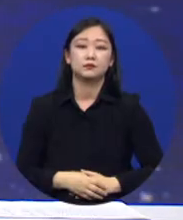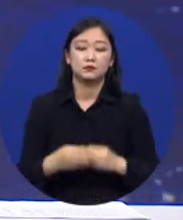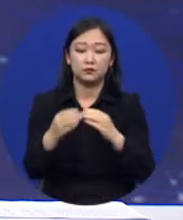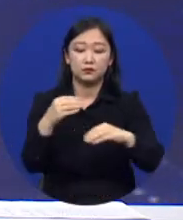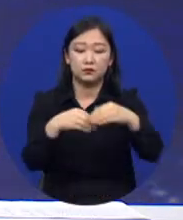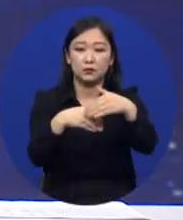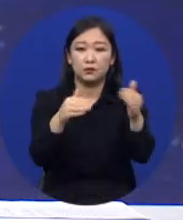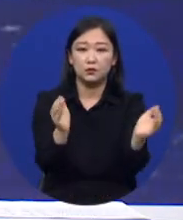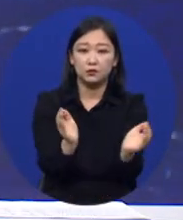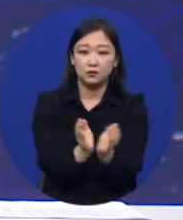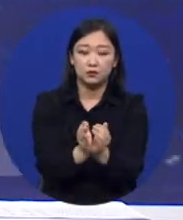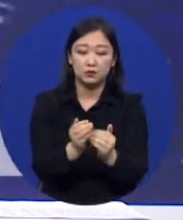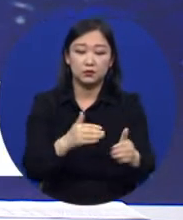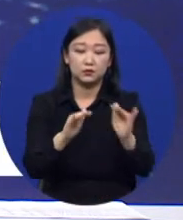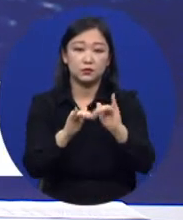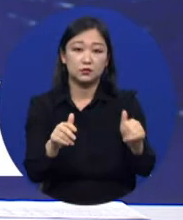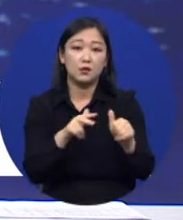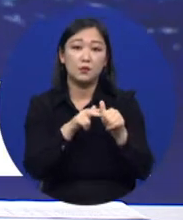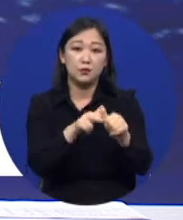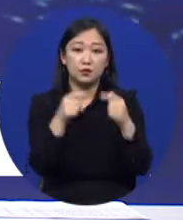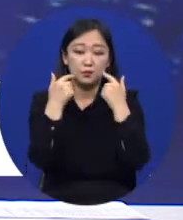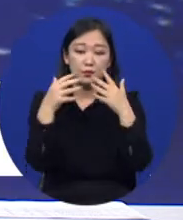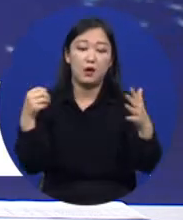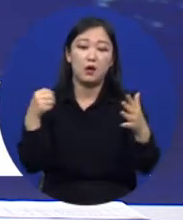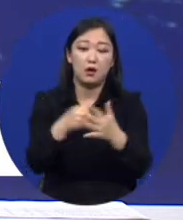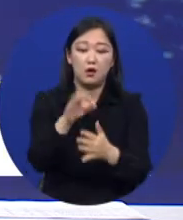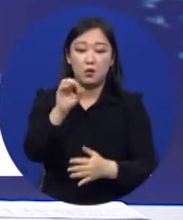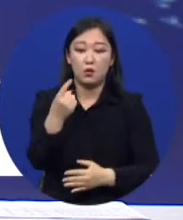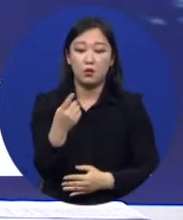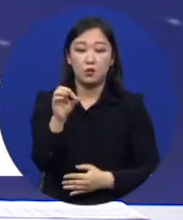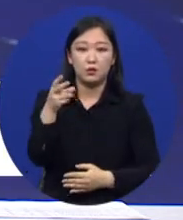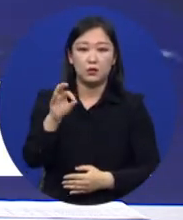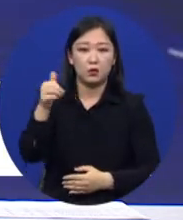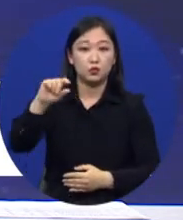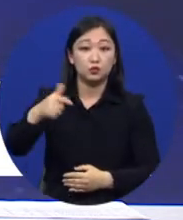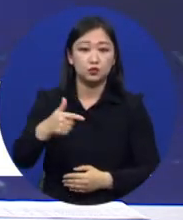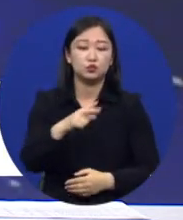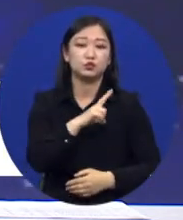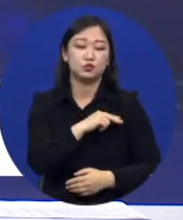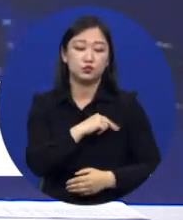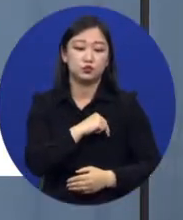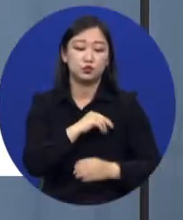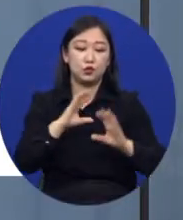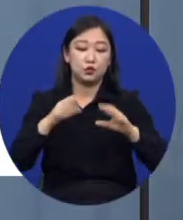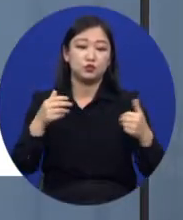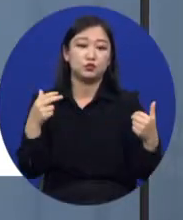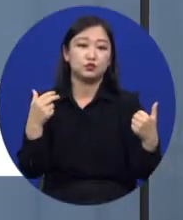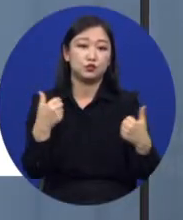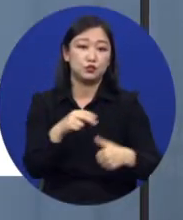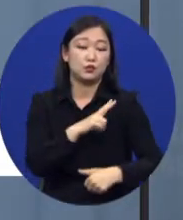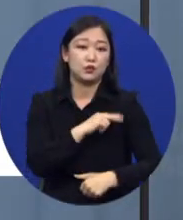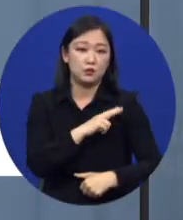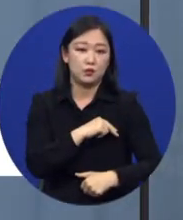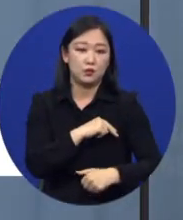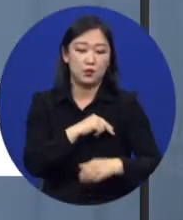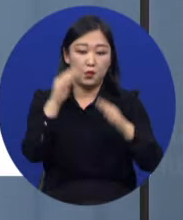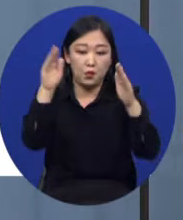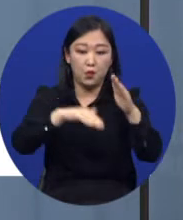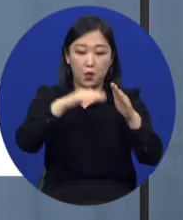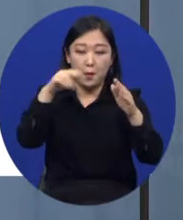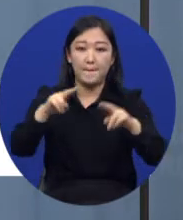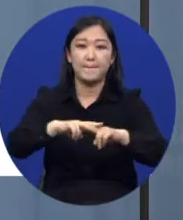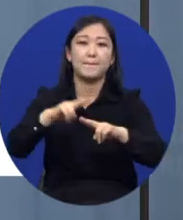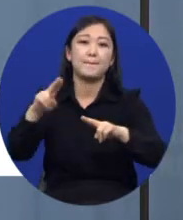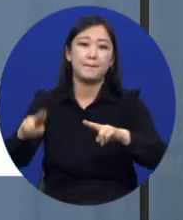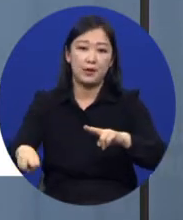더불어 민주당 제주도지사 후보로 확정된 5 영훈 위원이 국회의원직을 공식 사퇴 였읍니다 5